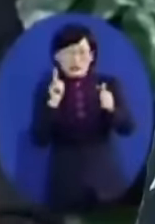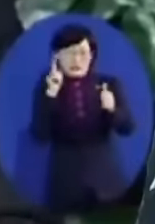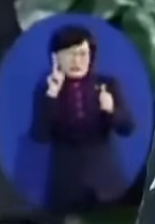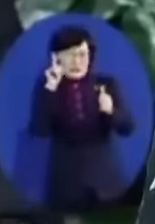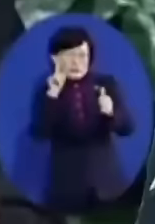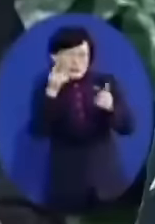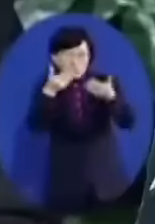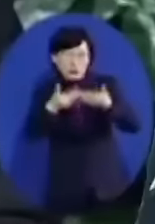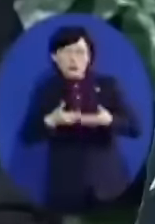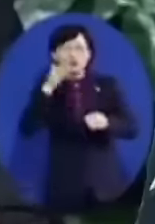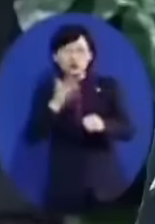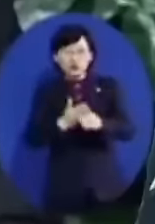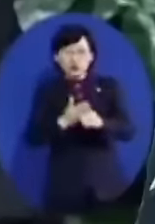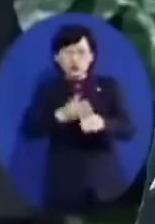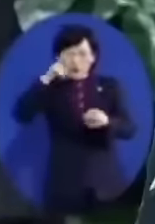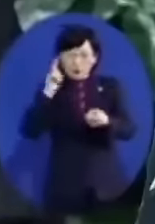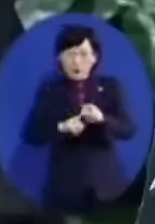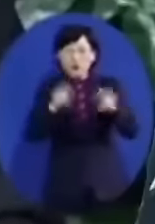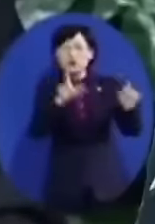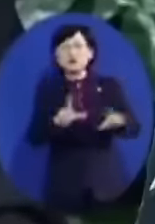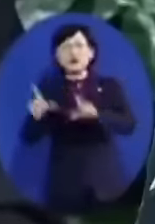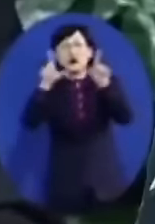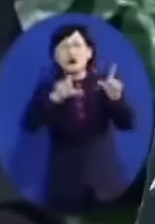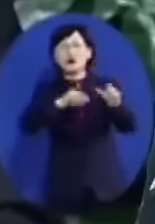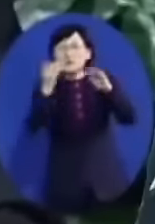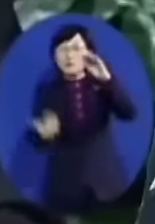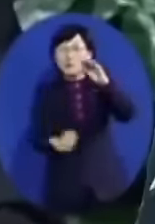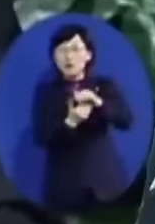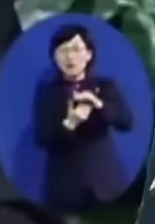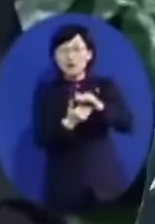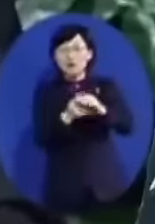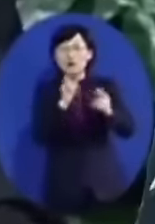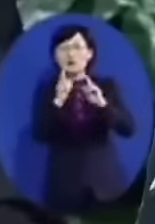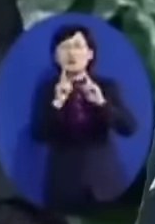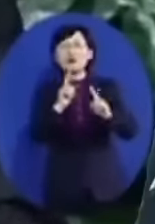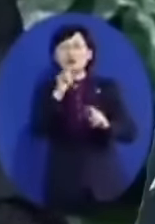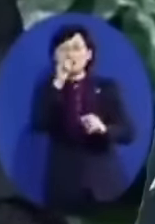받고 있었는데 그것이 자기 생활 속에 그대로 이루어졌다고 말한 것입니다.